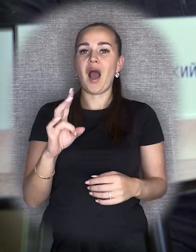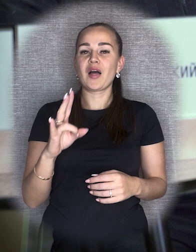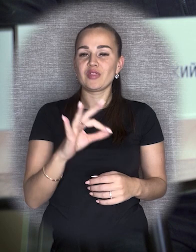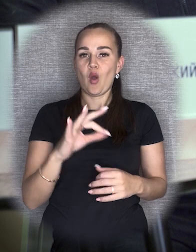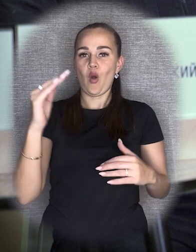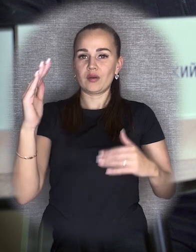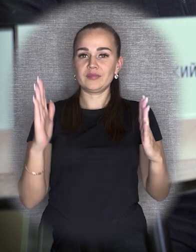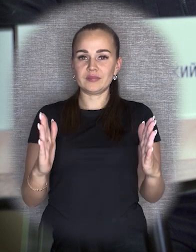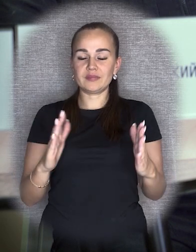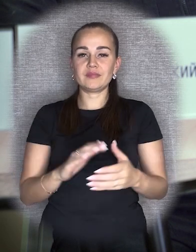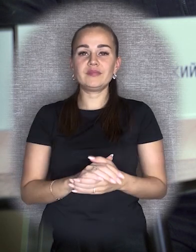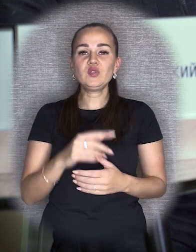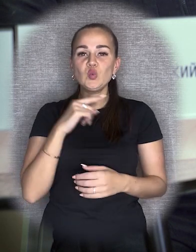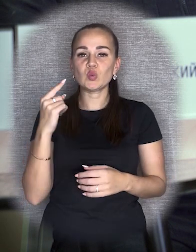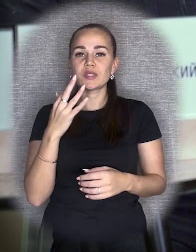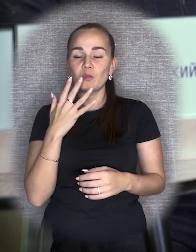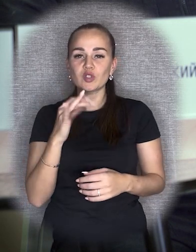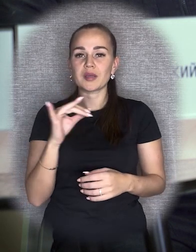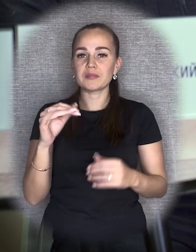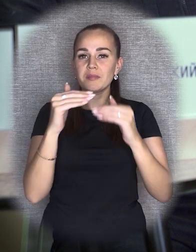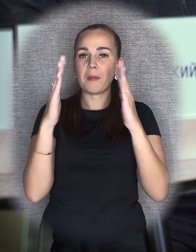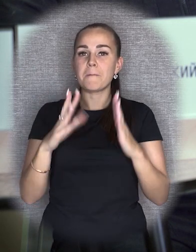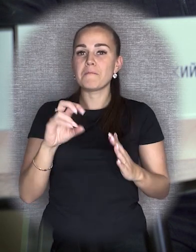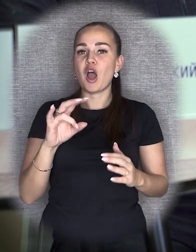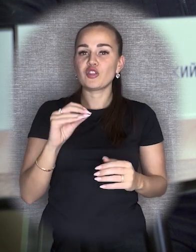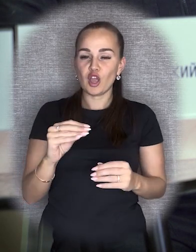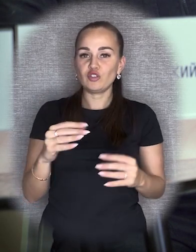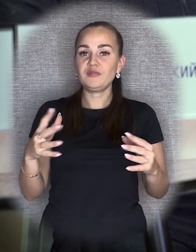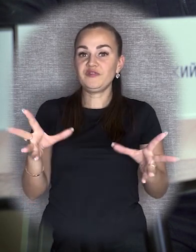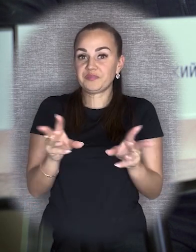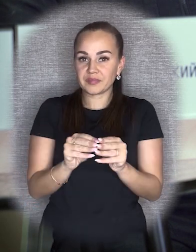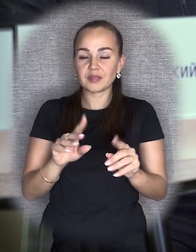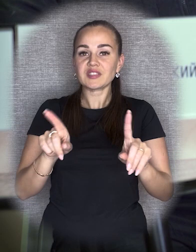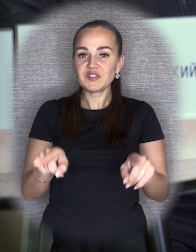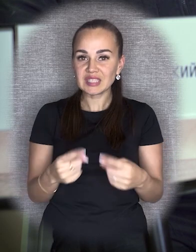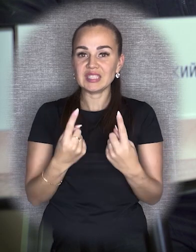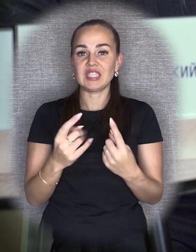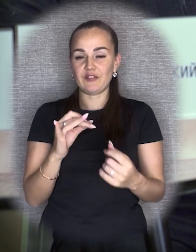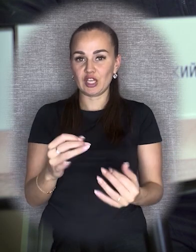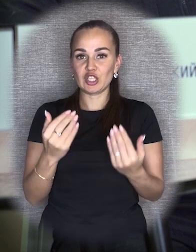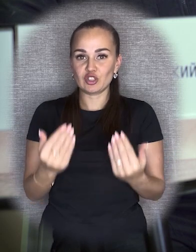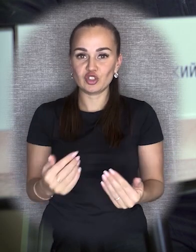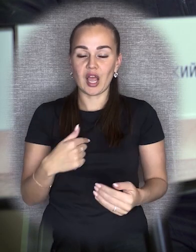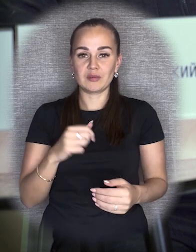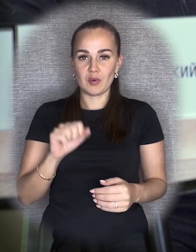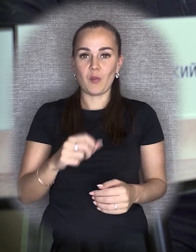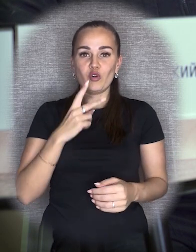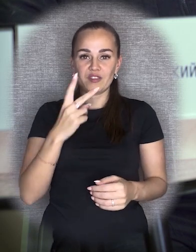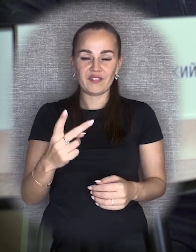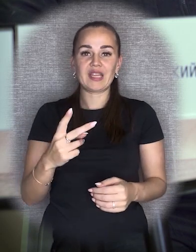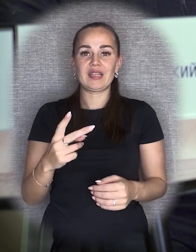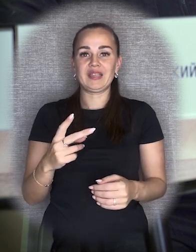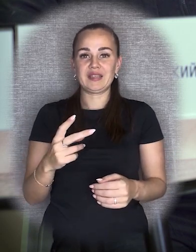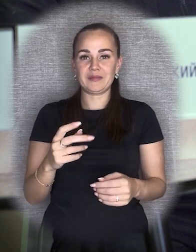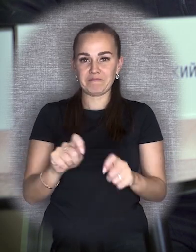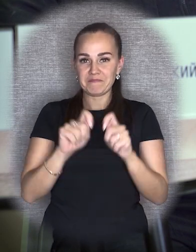усилиями Екатеринбургского музея и Манежа это панно было восстановлено, и сейчас, по сути, мы можем видеть премьеру его